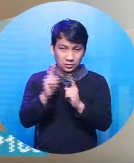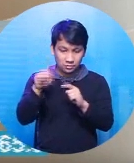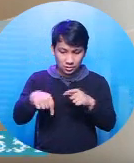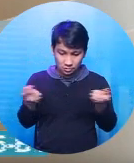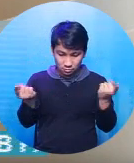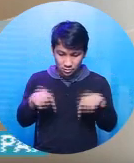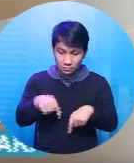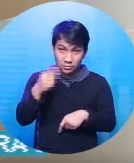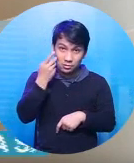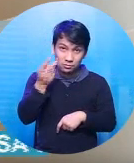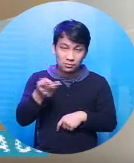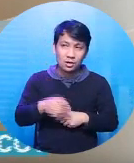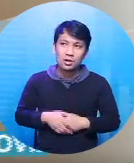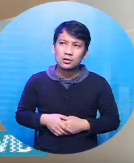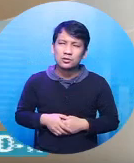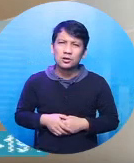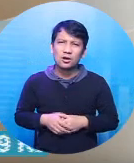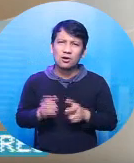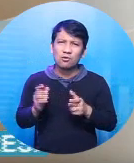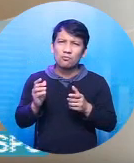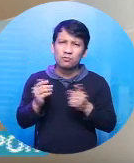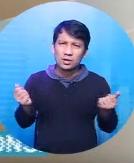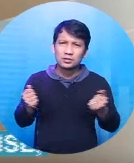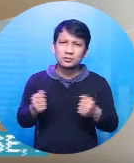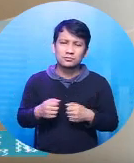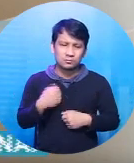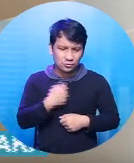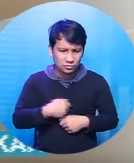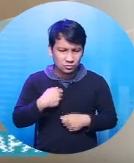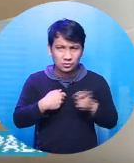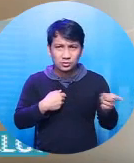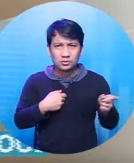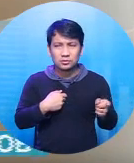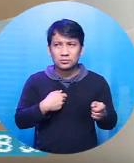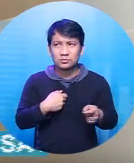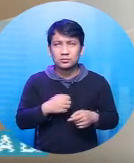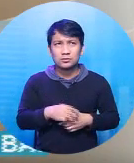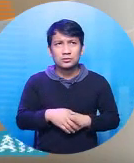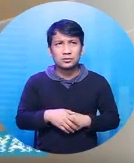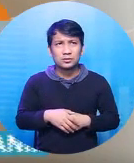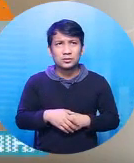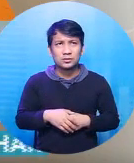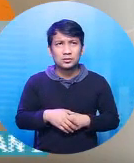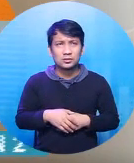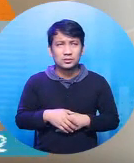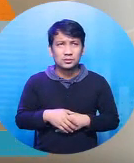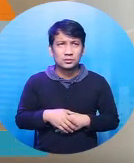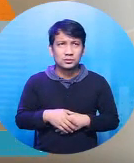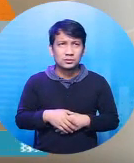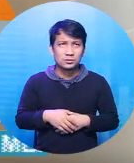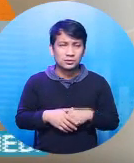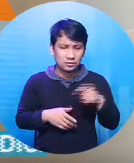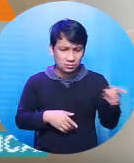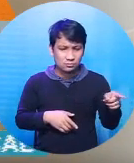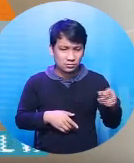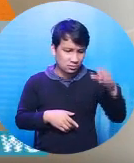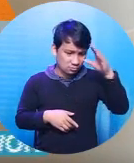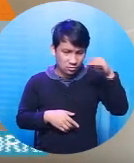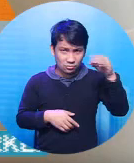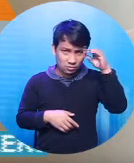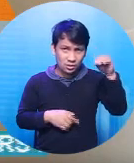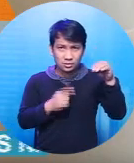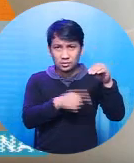ito. Pero, sorry ulit ha, hingi ako ng sorry sa iyo. Now, ikaw bilang